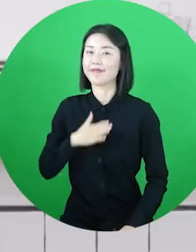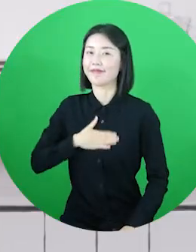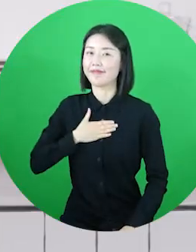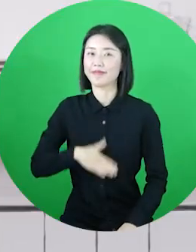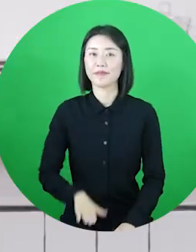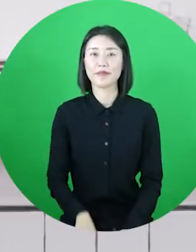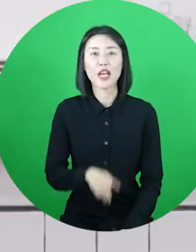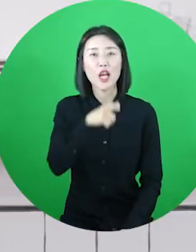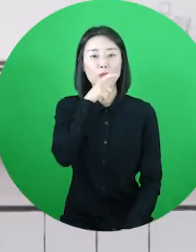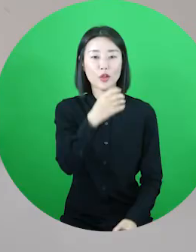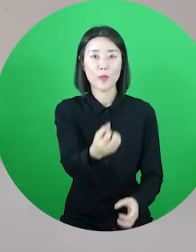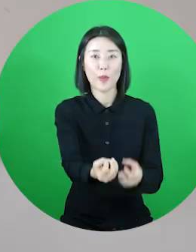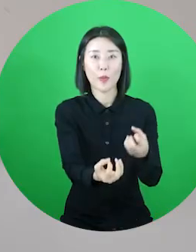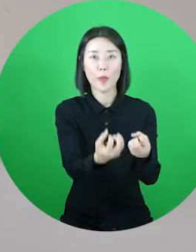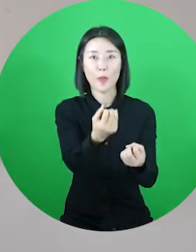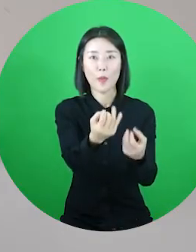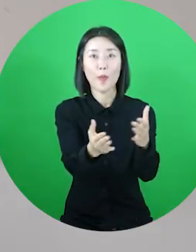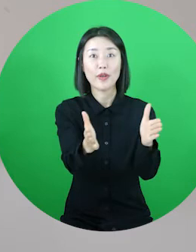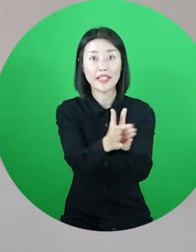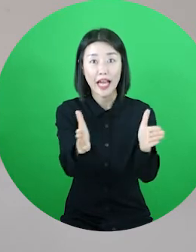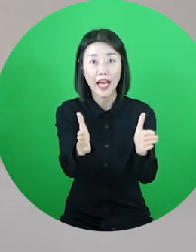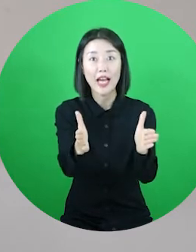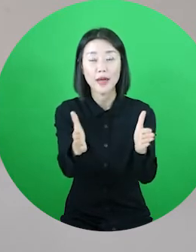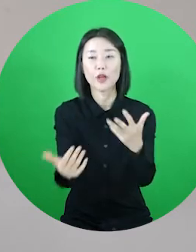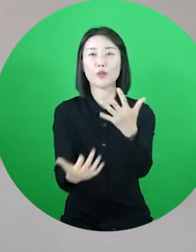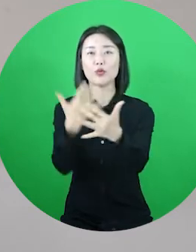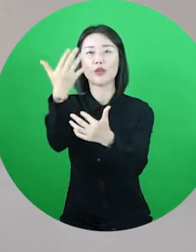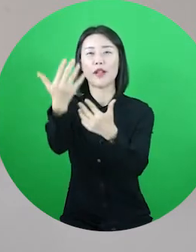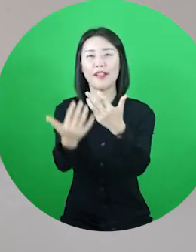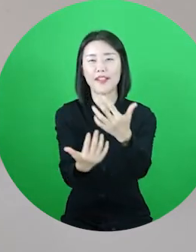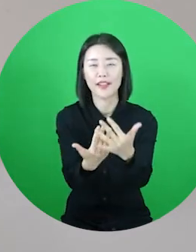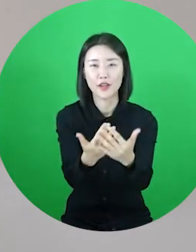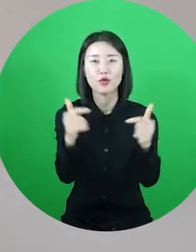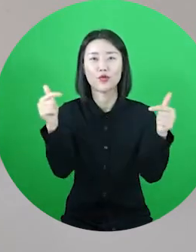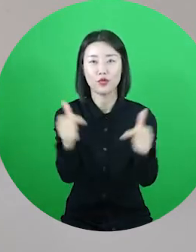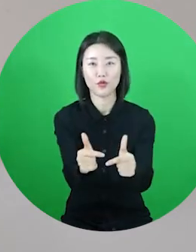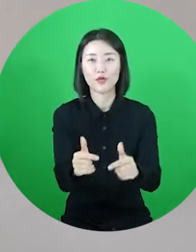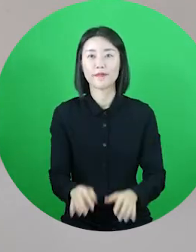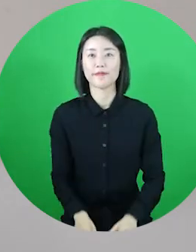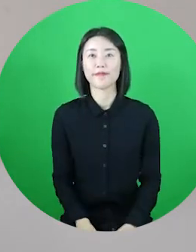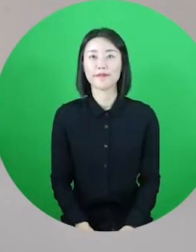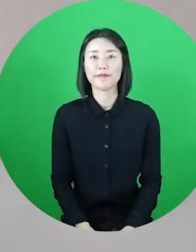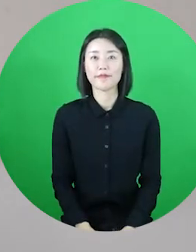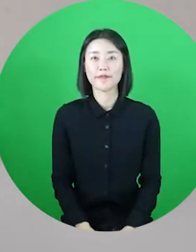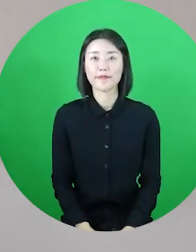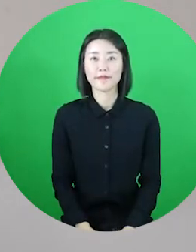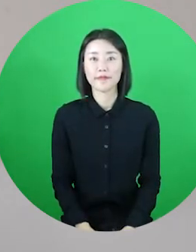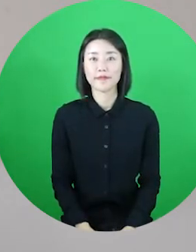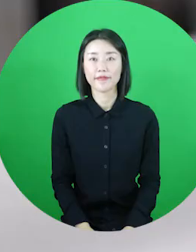물이 끓기 시작하네요. 불을 약불로 줄여주세요.